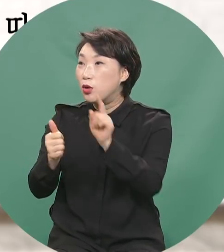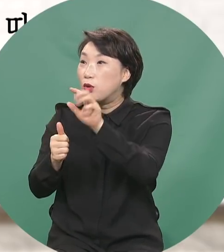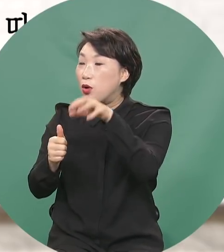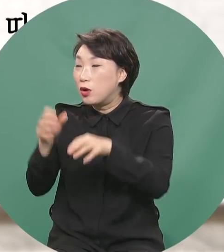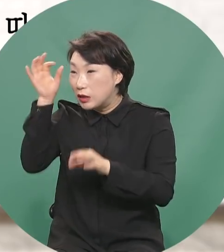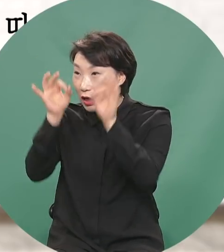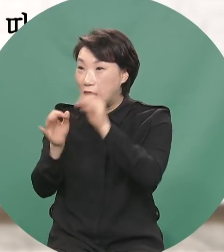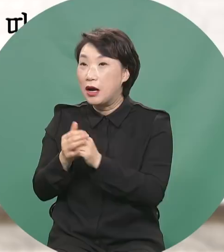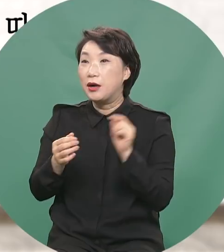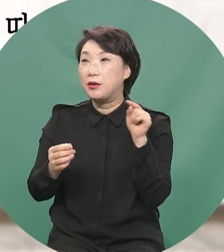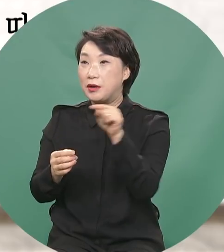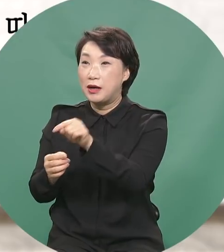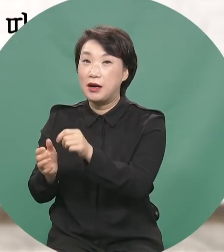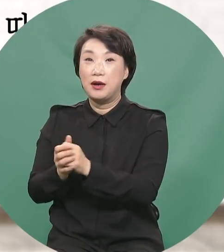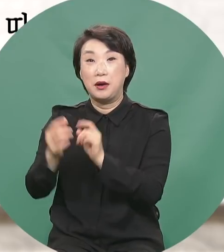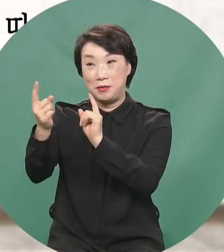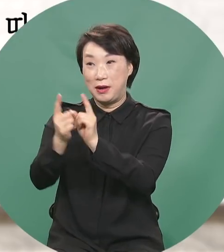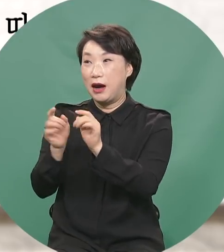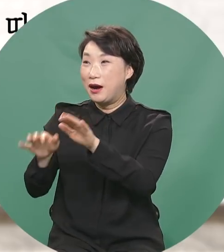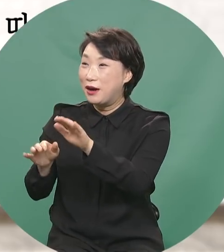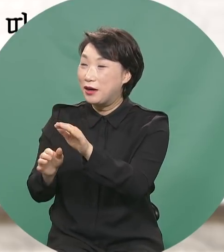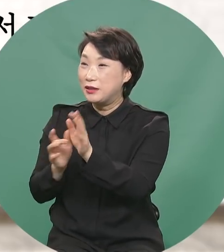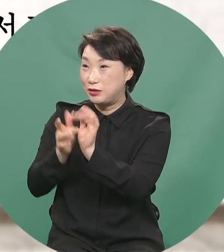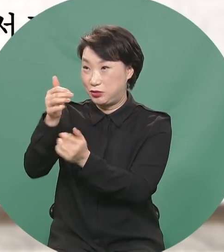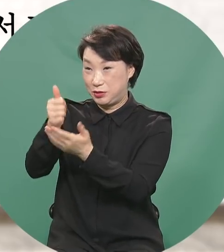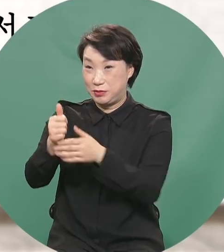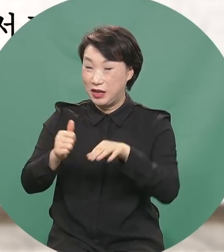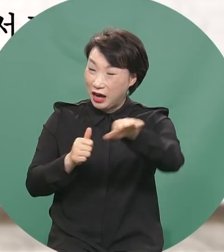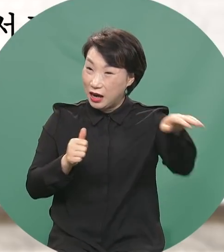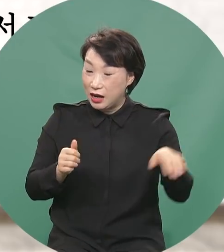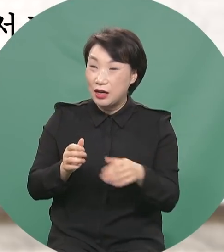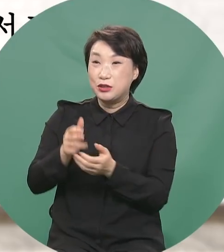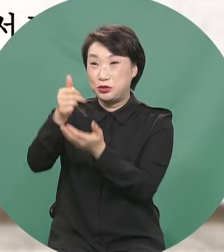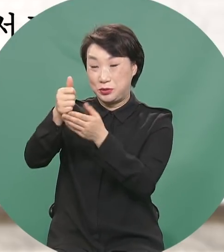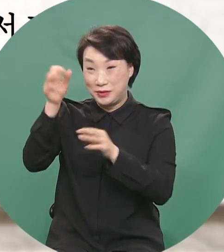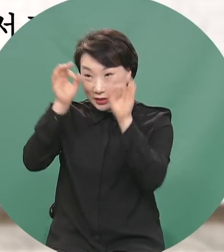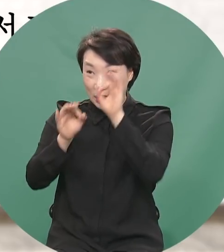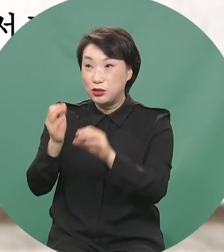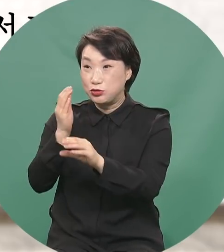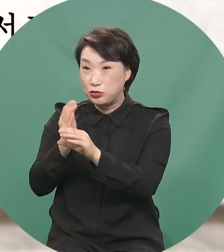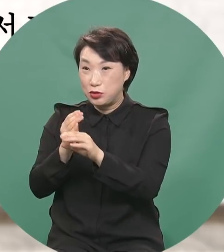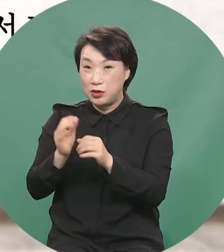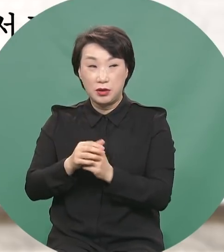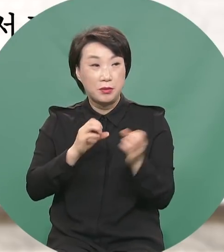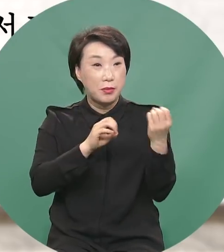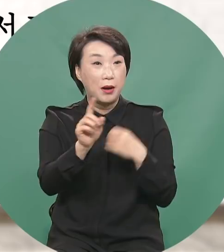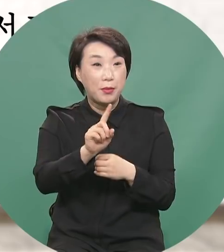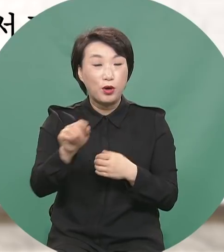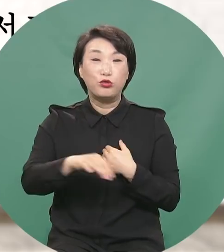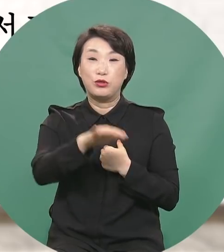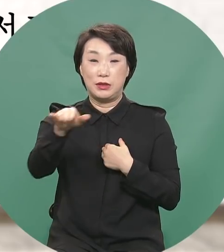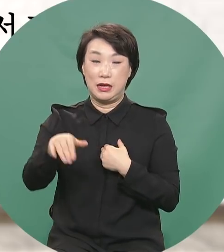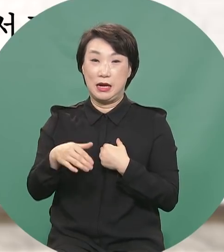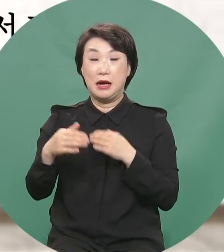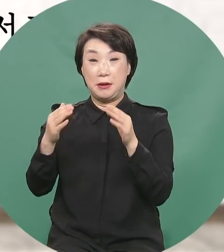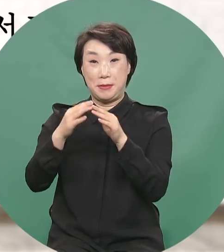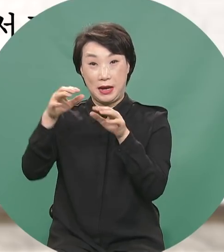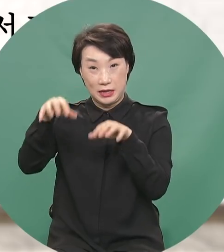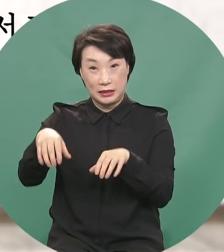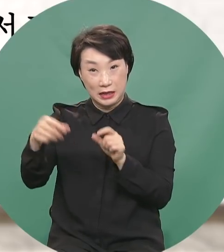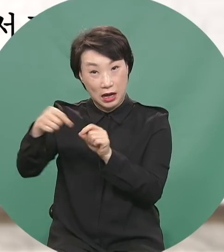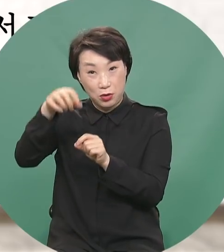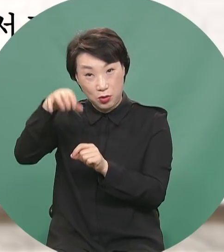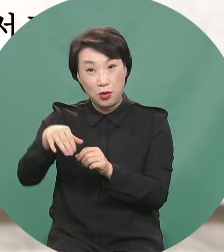따라가 만나서 가로되 모든 사람이 주를 찾나이다. 이르시되 우리가 다른 가까운 마을들로